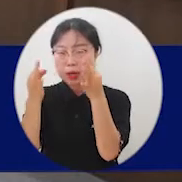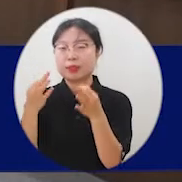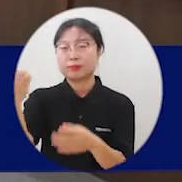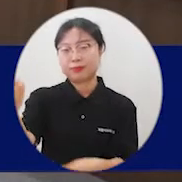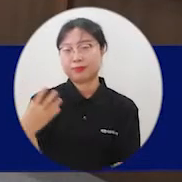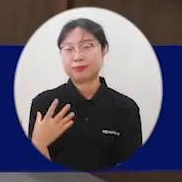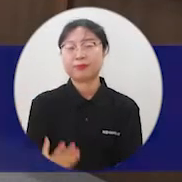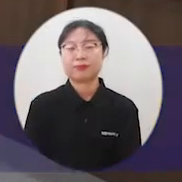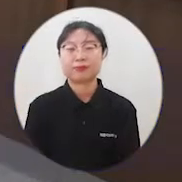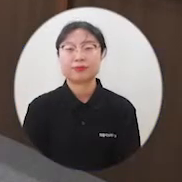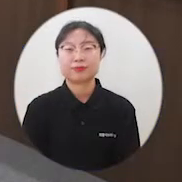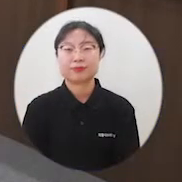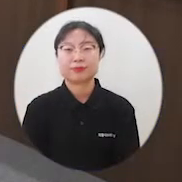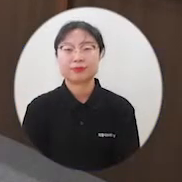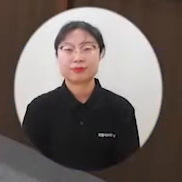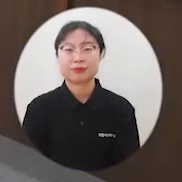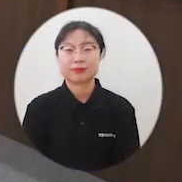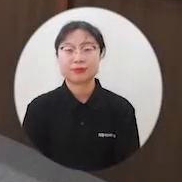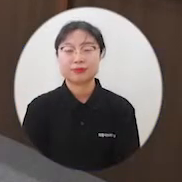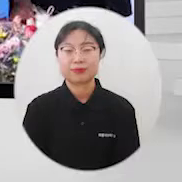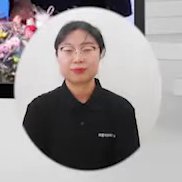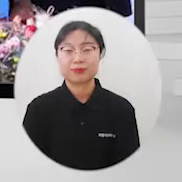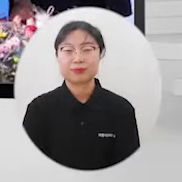다하겠다는 소감을 밝혔습니다.